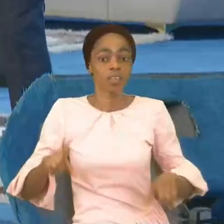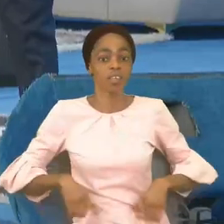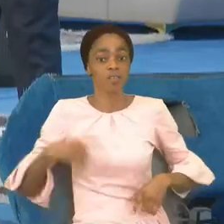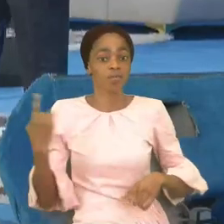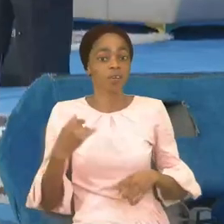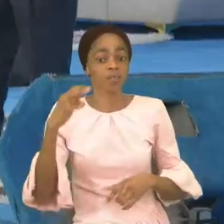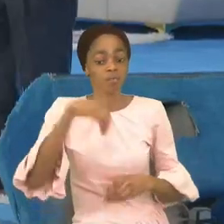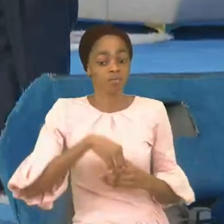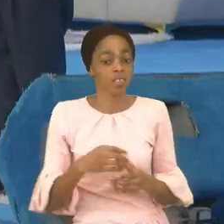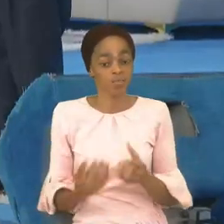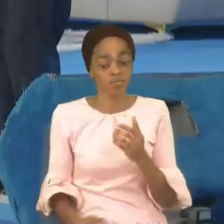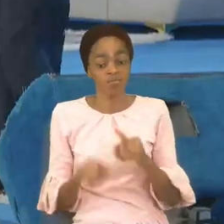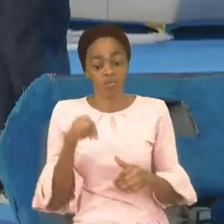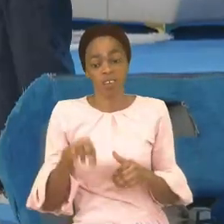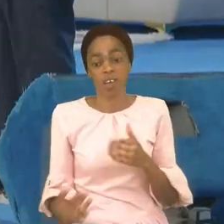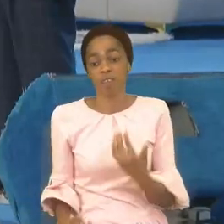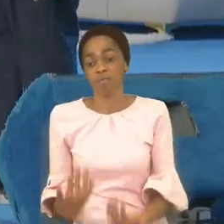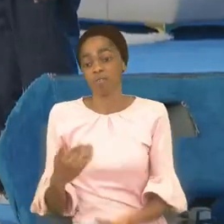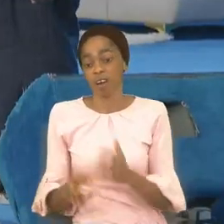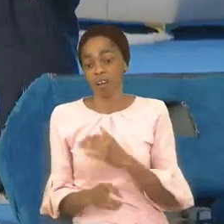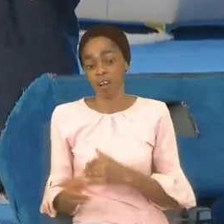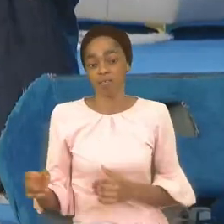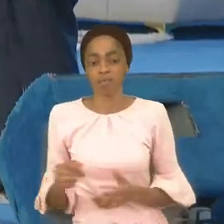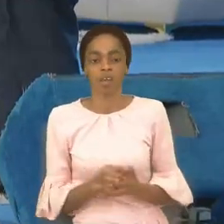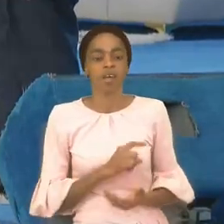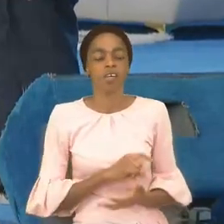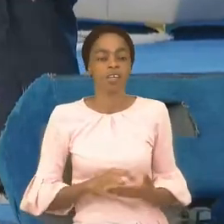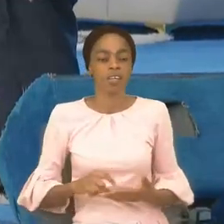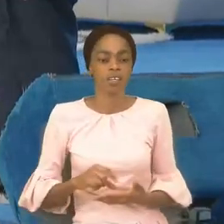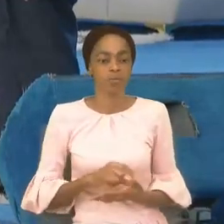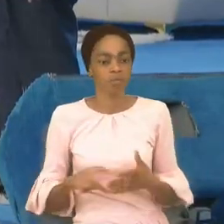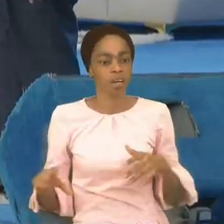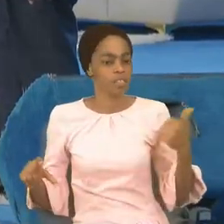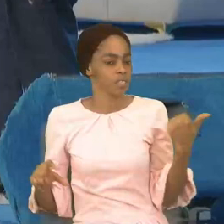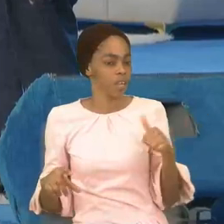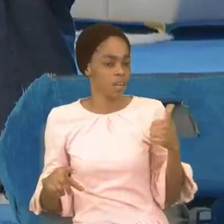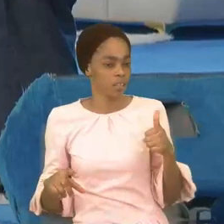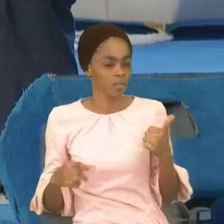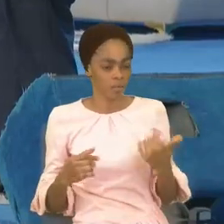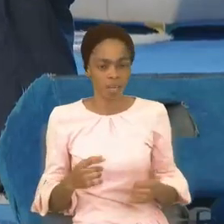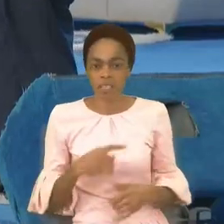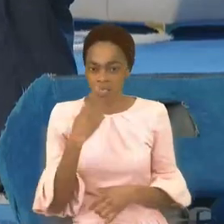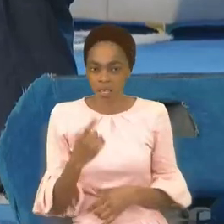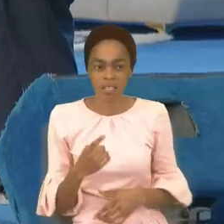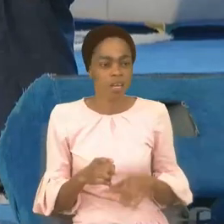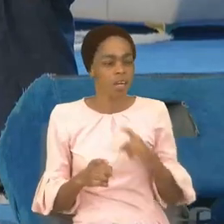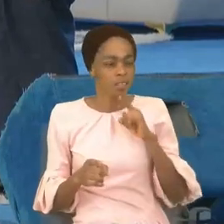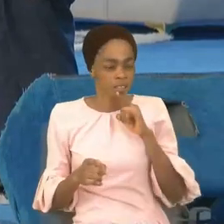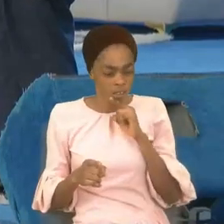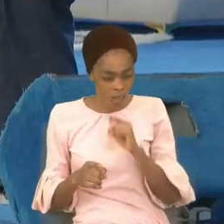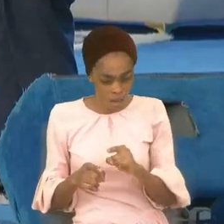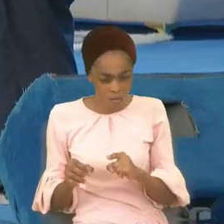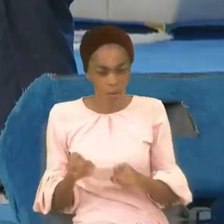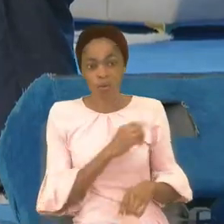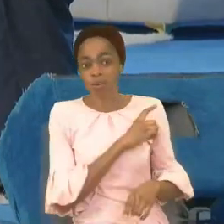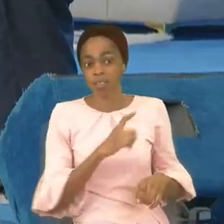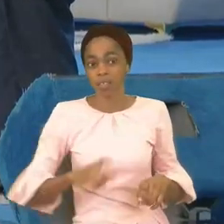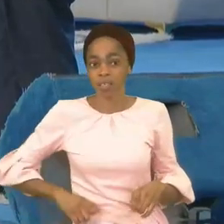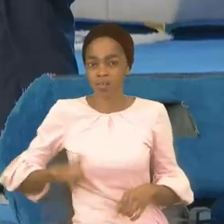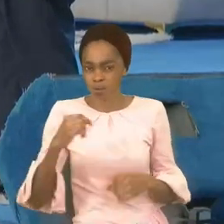côté dans le feu éternel. Verset 10. Tu as donné un ordre